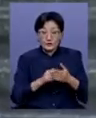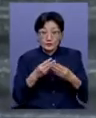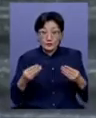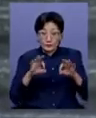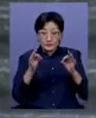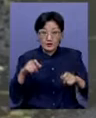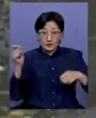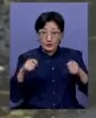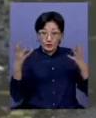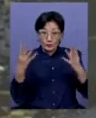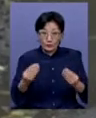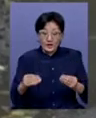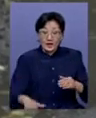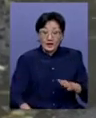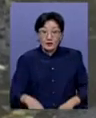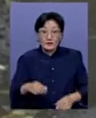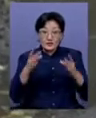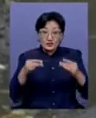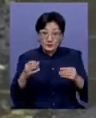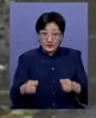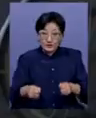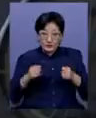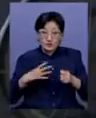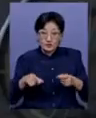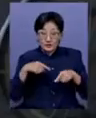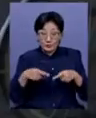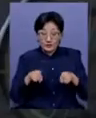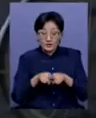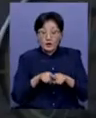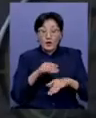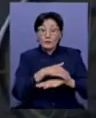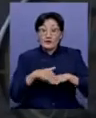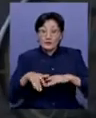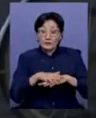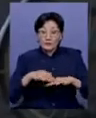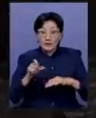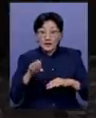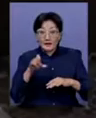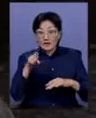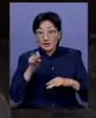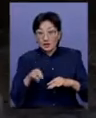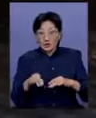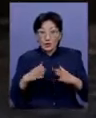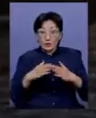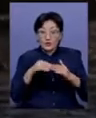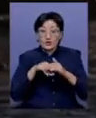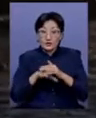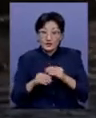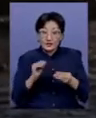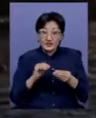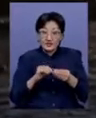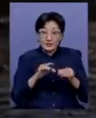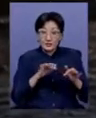күздің жаңбырлы күнінде аяқтарына салафан орап жүруге мәжбүрміз дейді. Міне дәл осылай Талапкер көшесінің тұрғыны Асхат Құрманалиев үйден шыққандағы